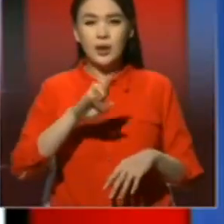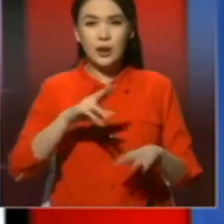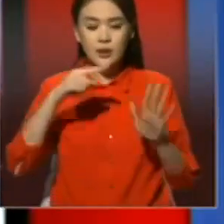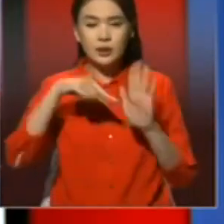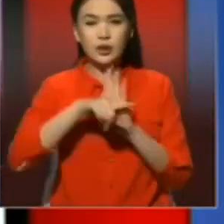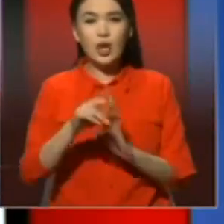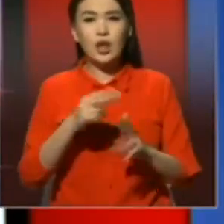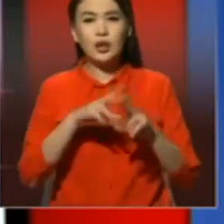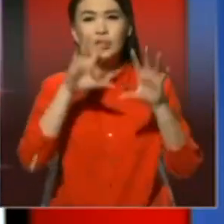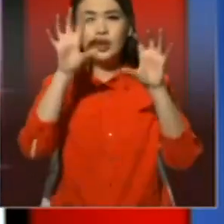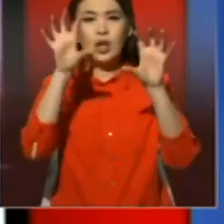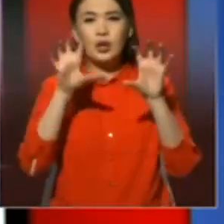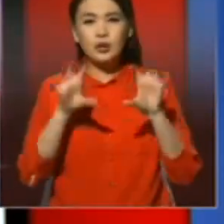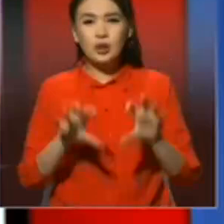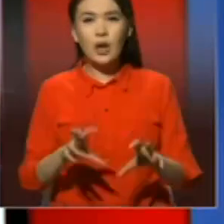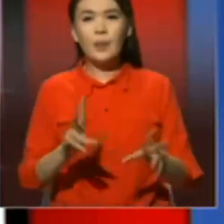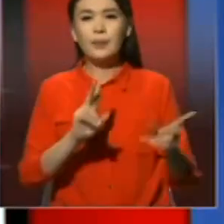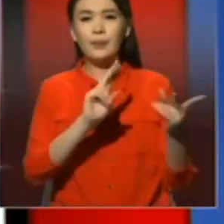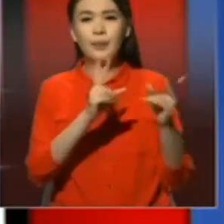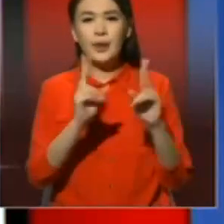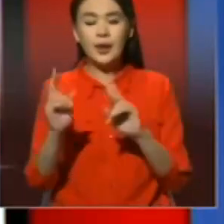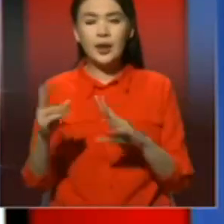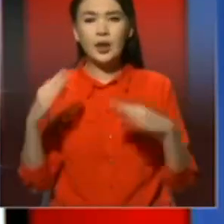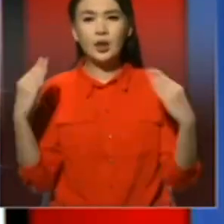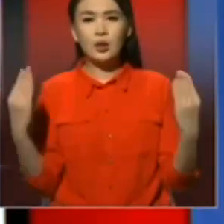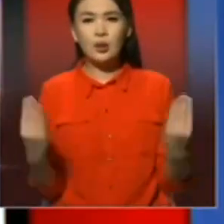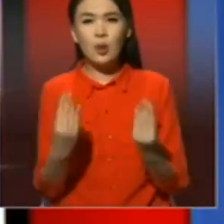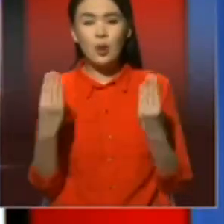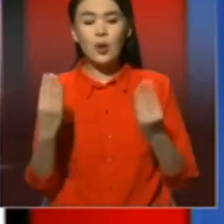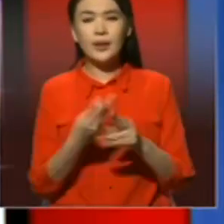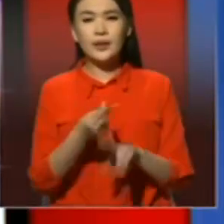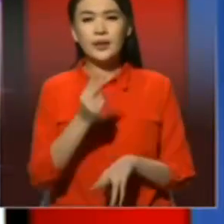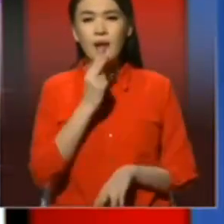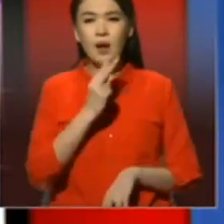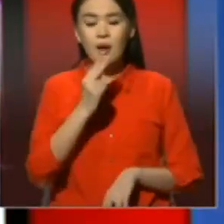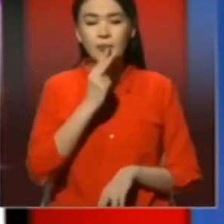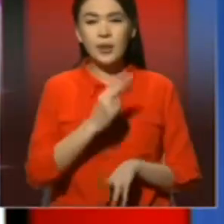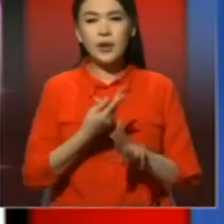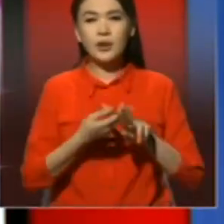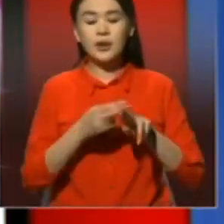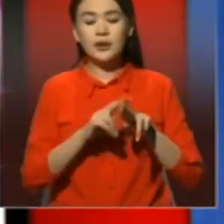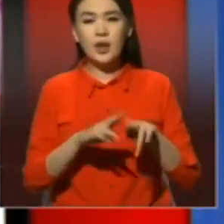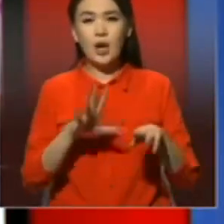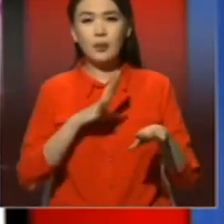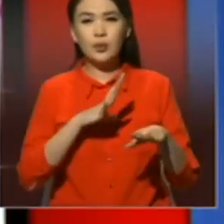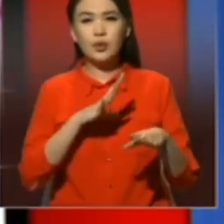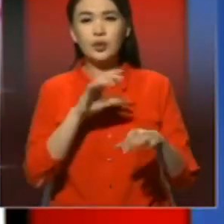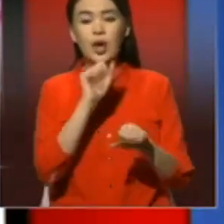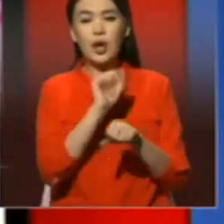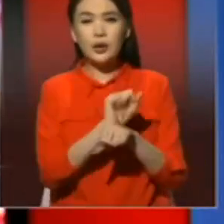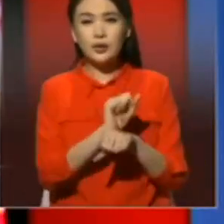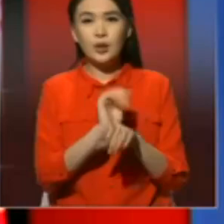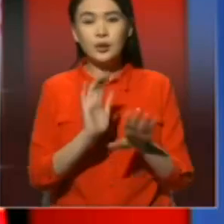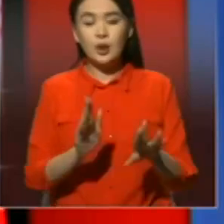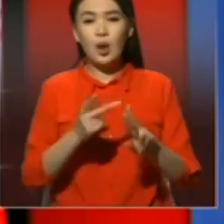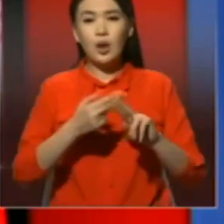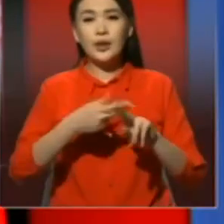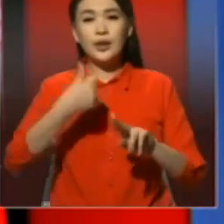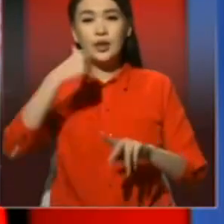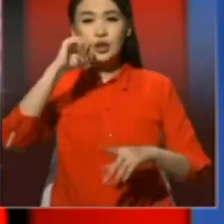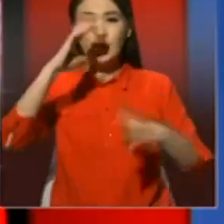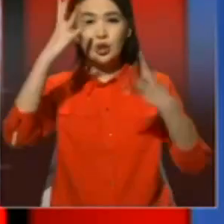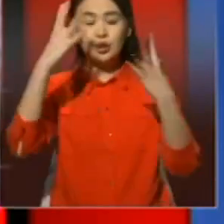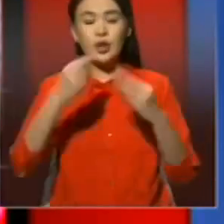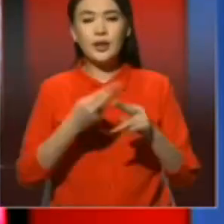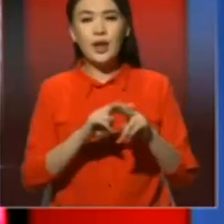жаңа салт-дәстүрлер, би, жаңа тойлары, тағамдары сонымен ғана шектеліп жатады деп. Кешегі күннің ассамблеясы сол болды.